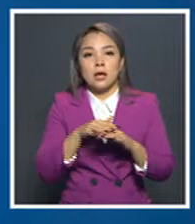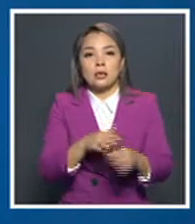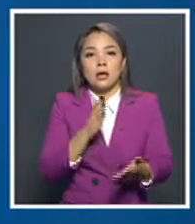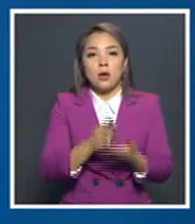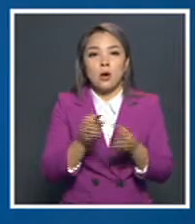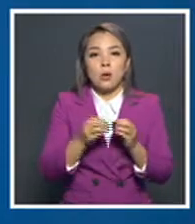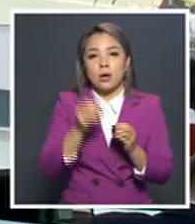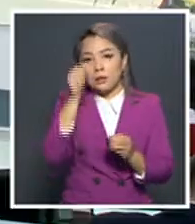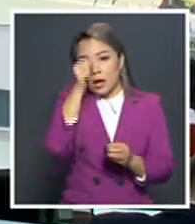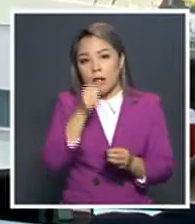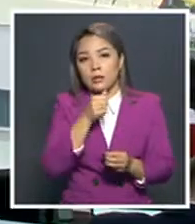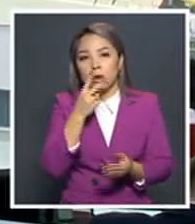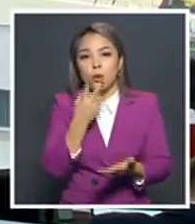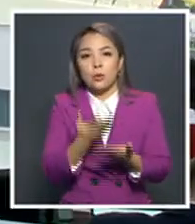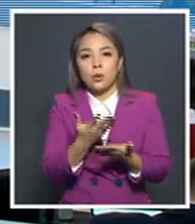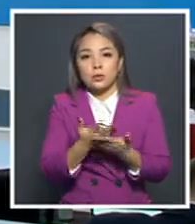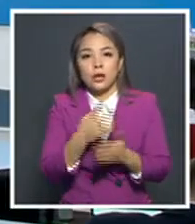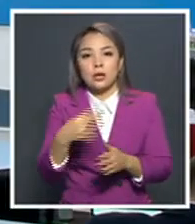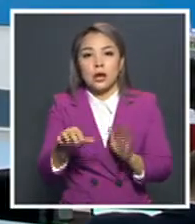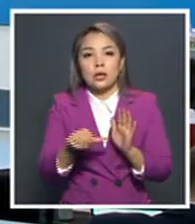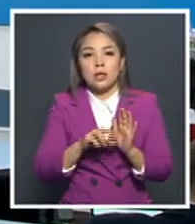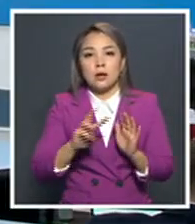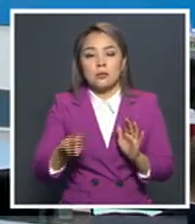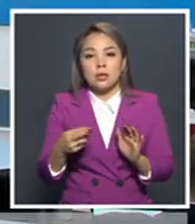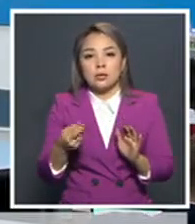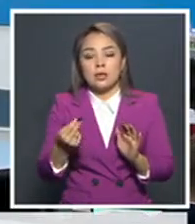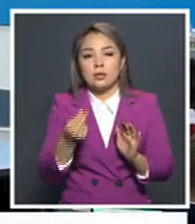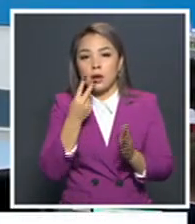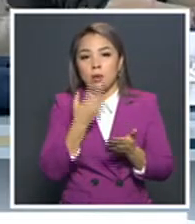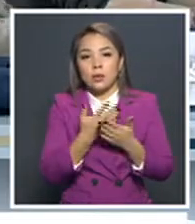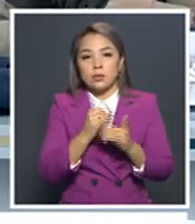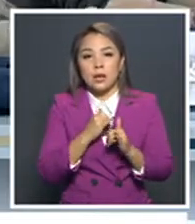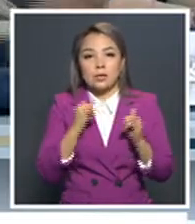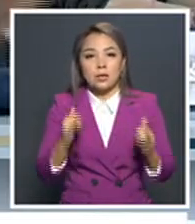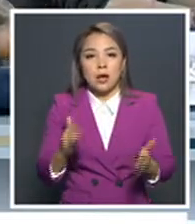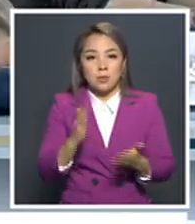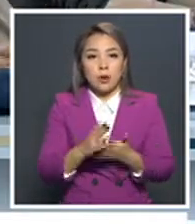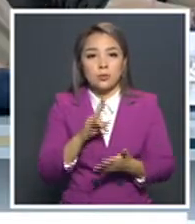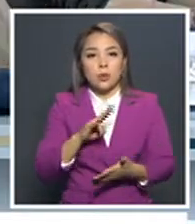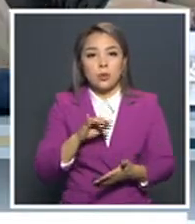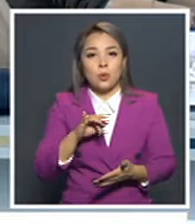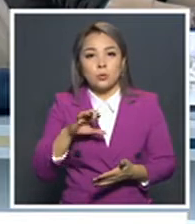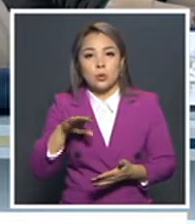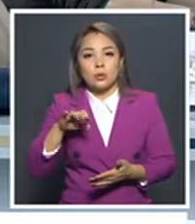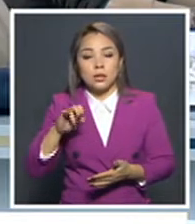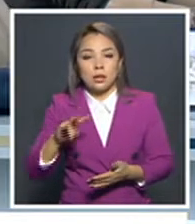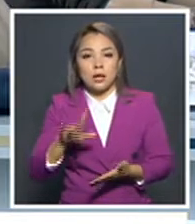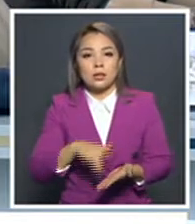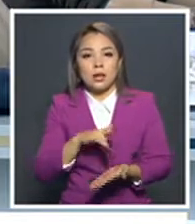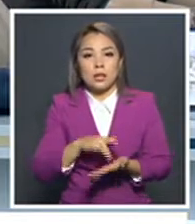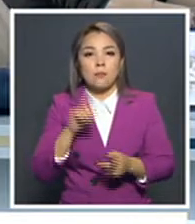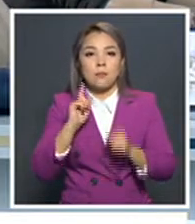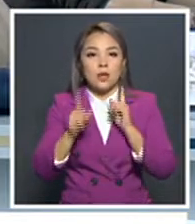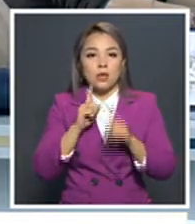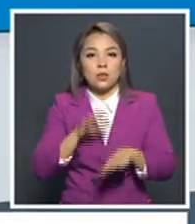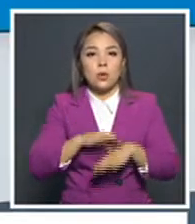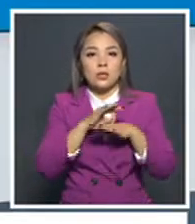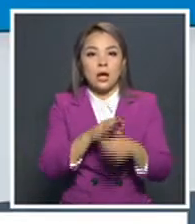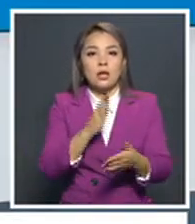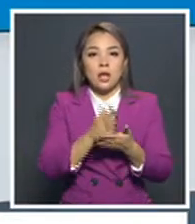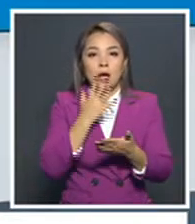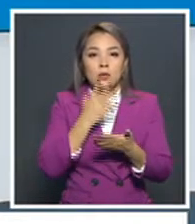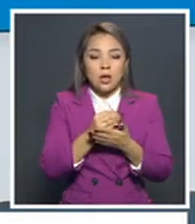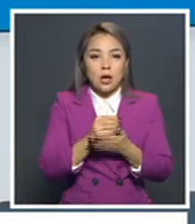биыл 10 айда ол көрсеткіш 46 миллиард теңгеден асқан. Бұл туралы Нұр-Сұлтан қаласында брифинг өткізген өңір басшысы